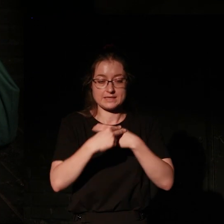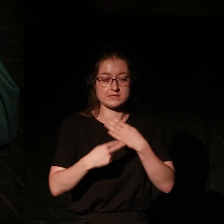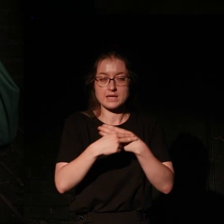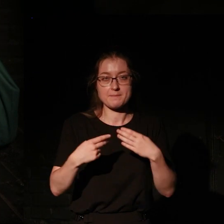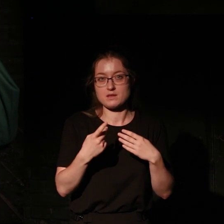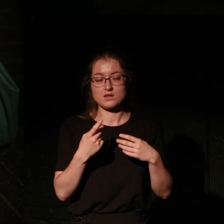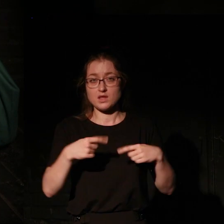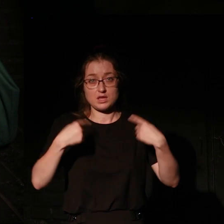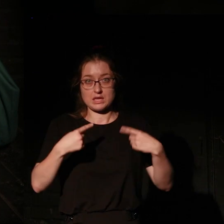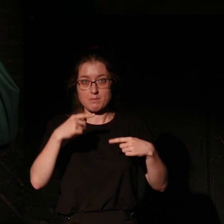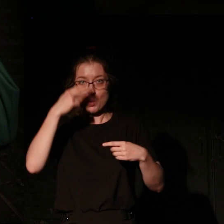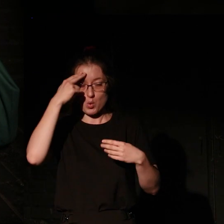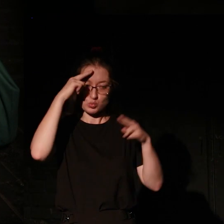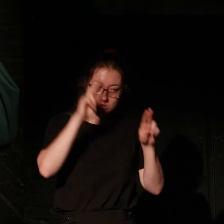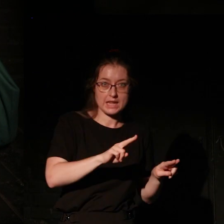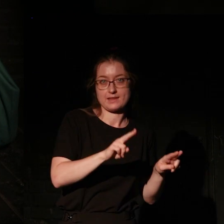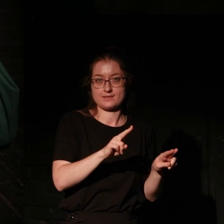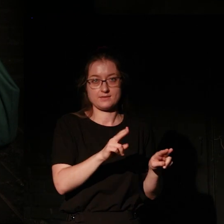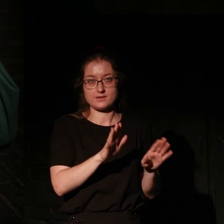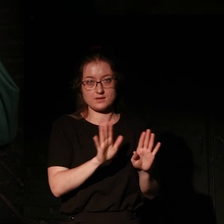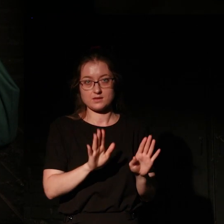były co do nich